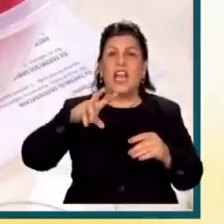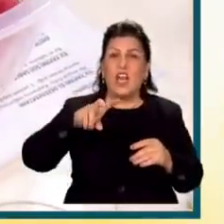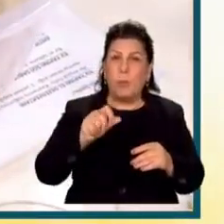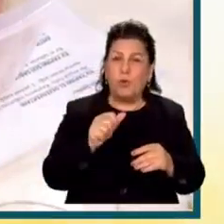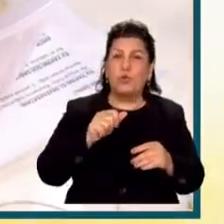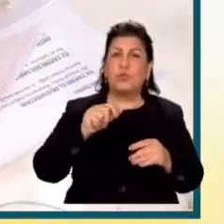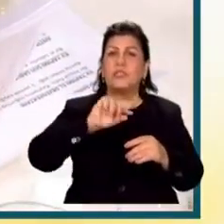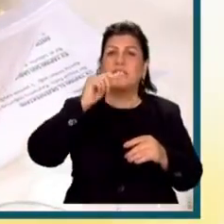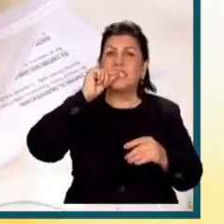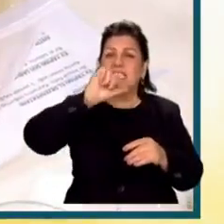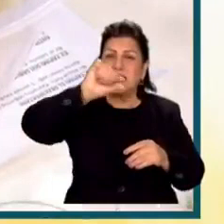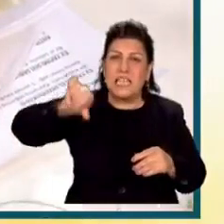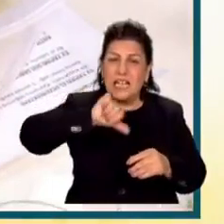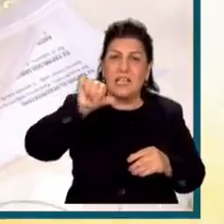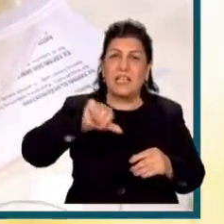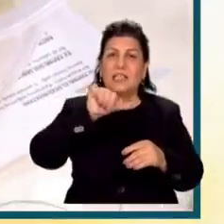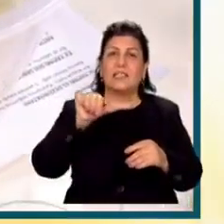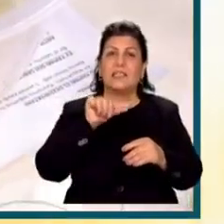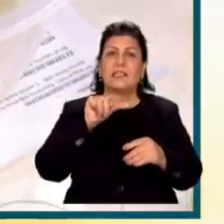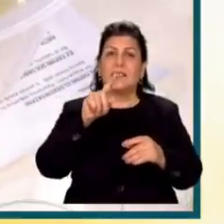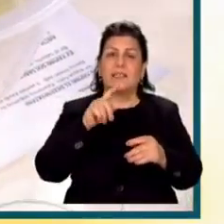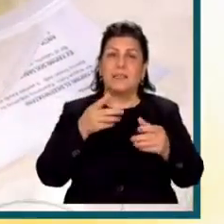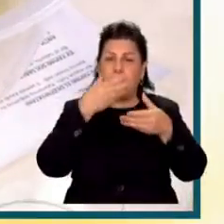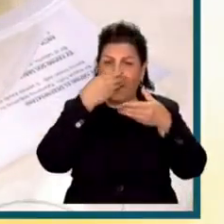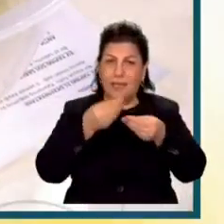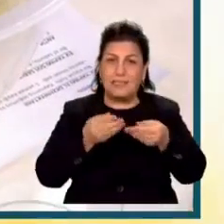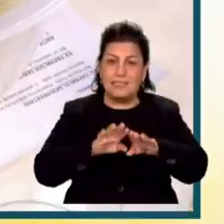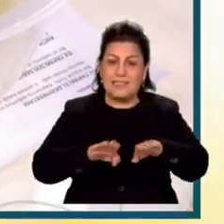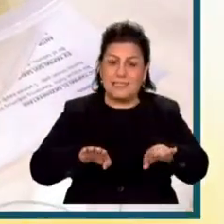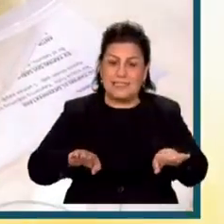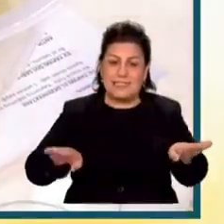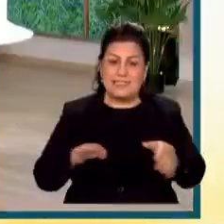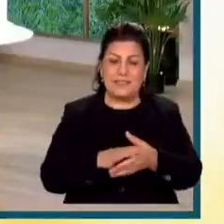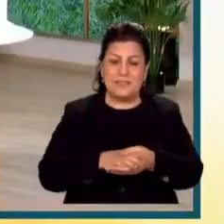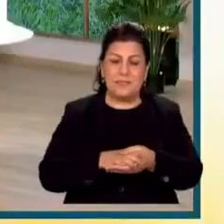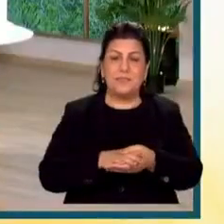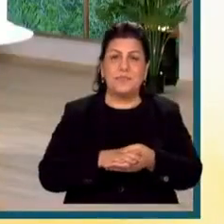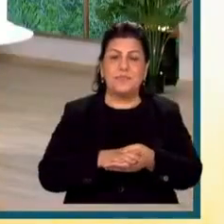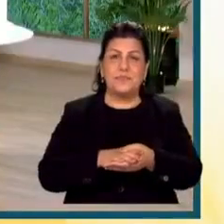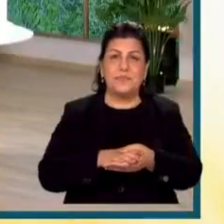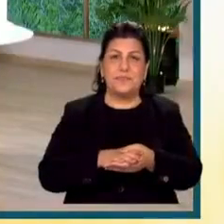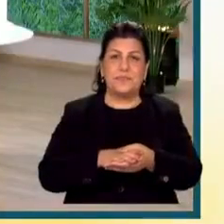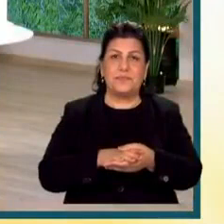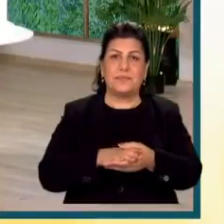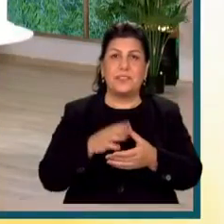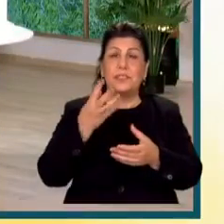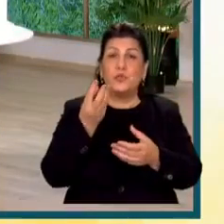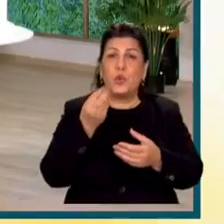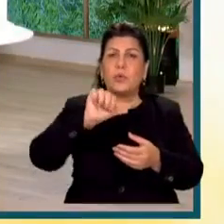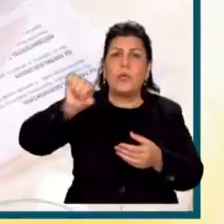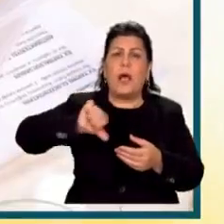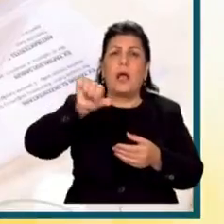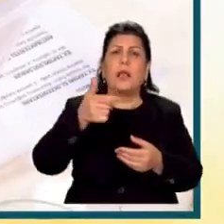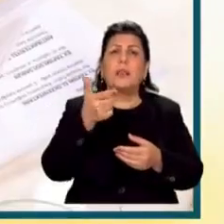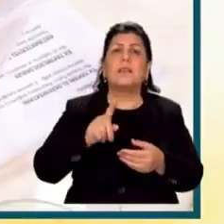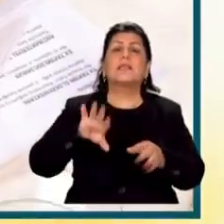limonlu bir ortamın içerisine bunu koyduğu Ne oldu Elif Yok öyle İnan çok yağlıydı ama